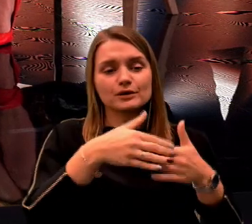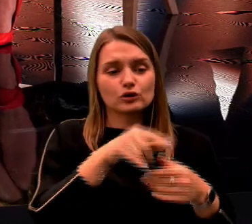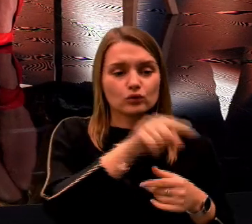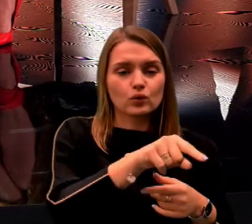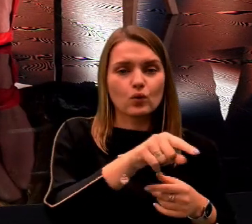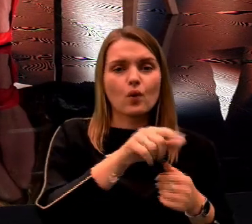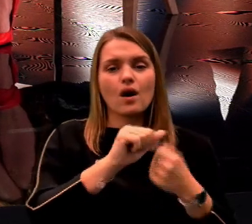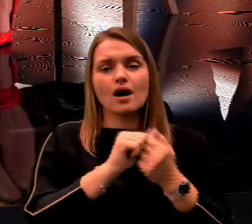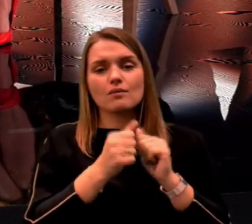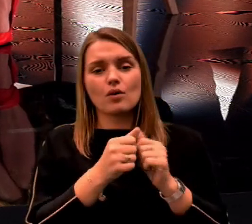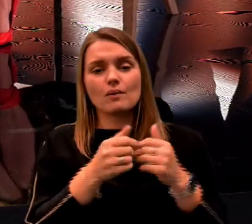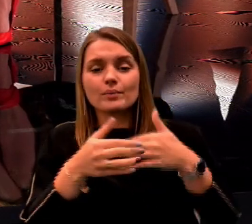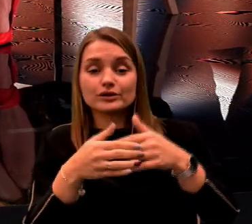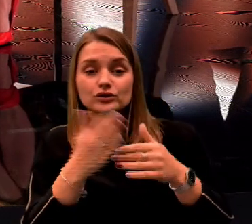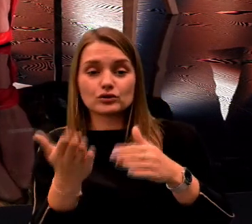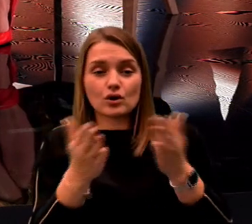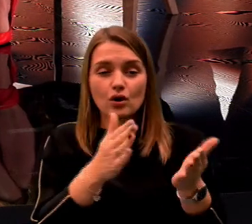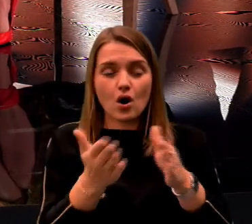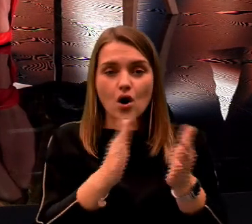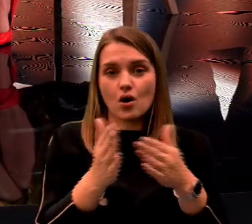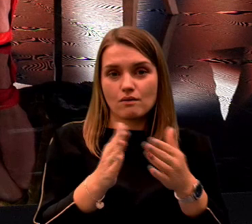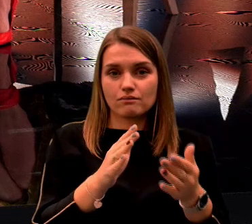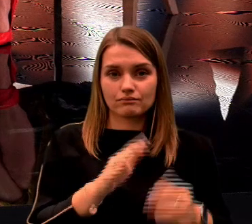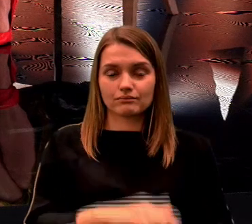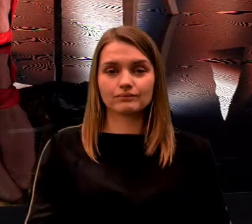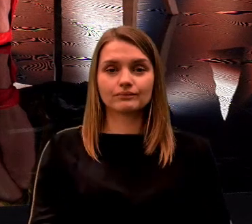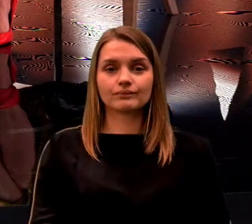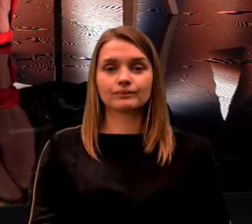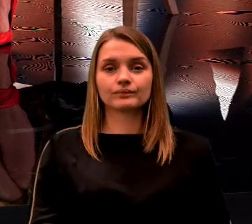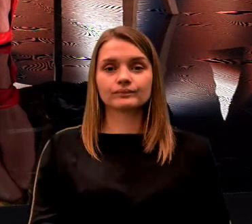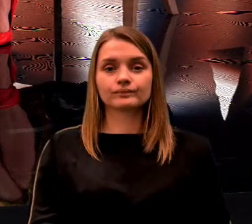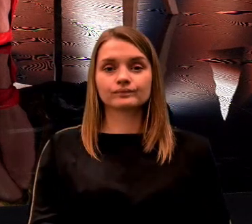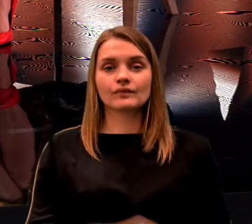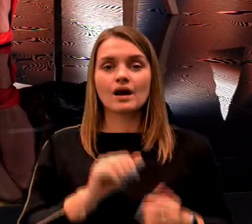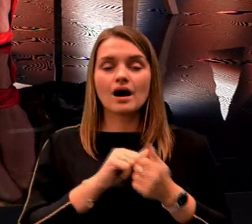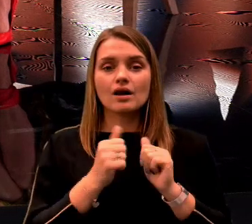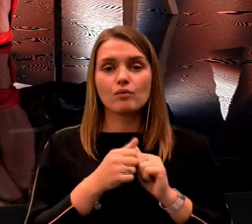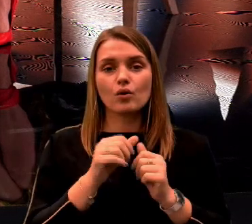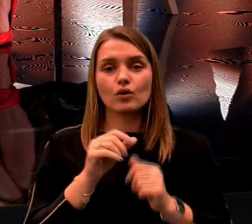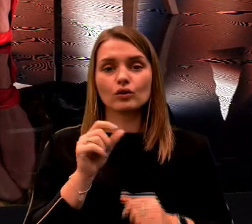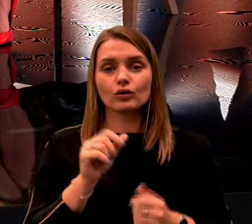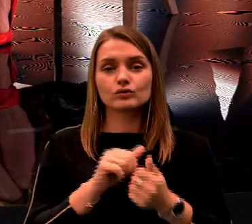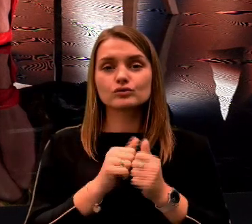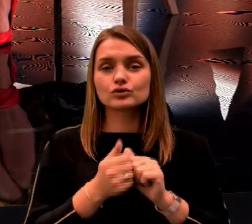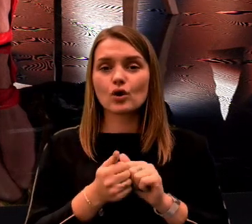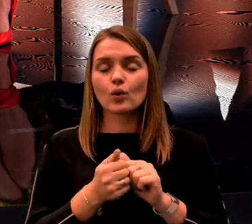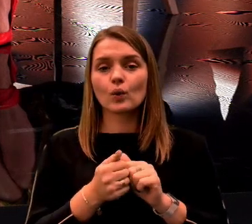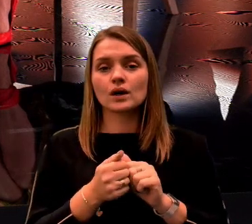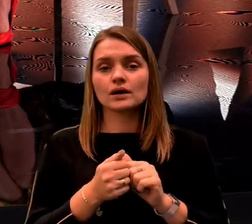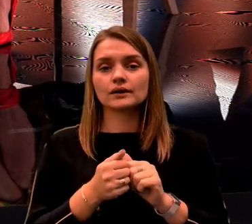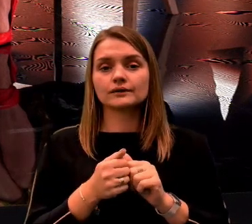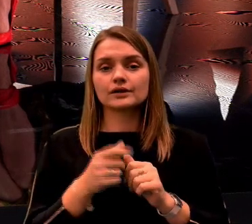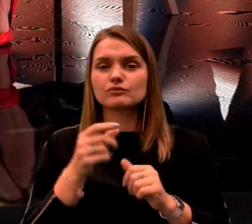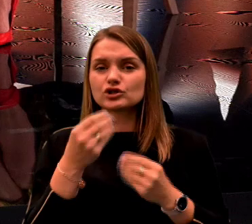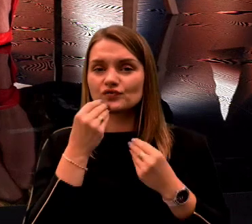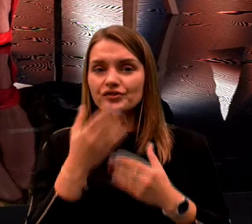bardziej autorytarnego modelu podchodzenia do swoich zespołów, albo są takimi świetnymi